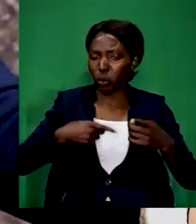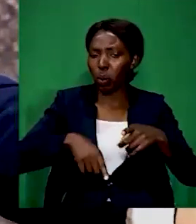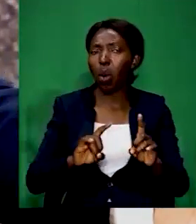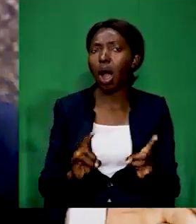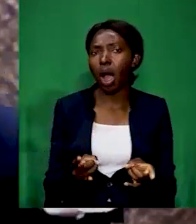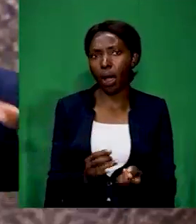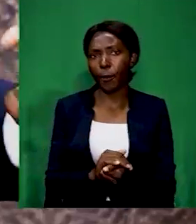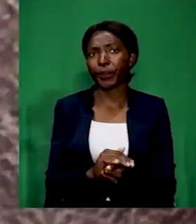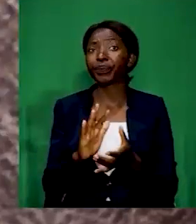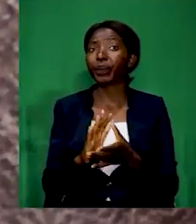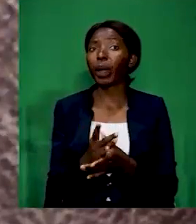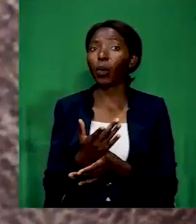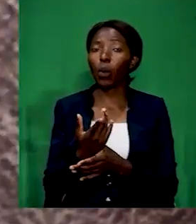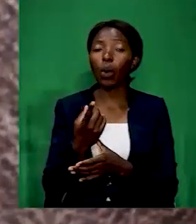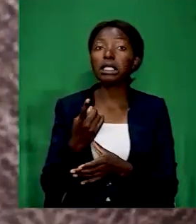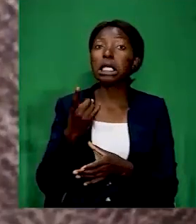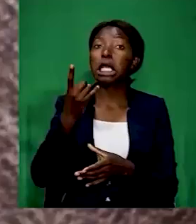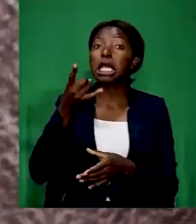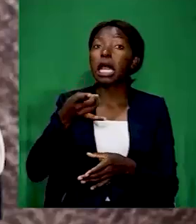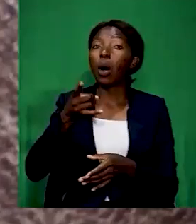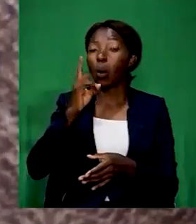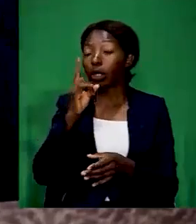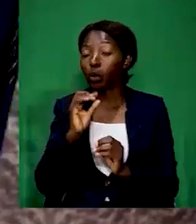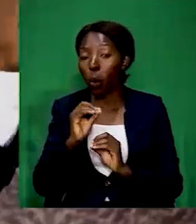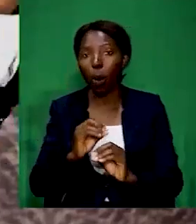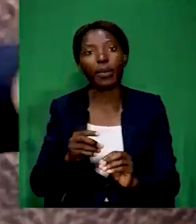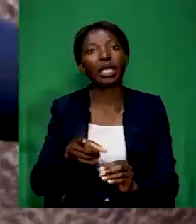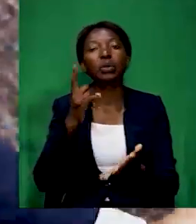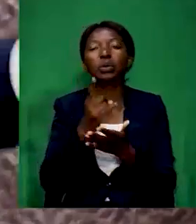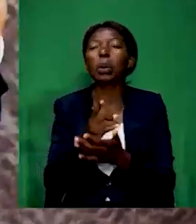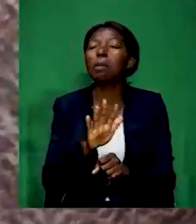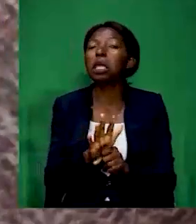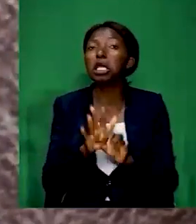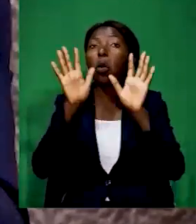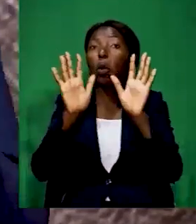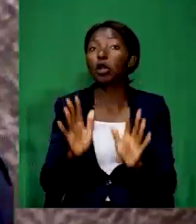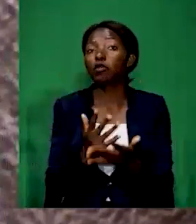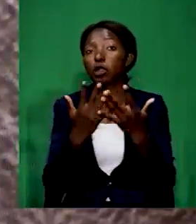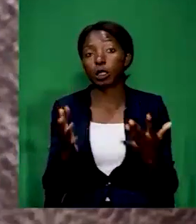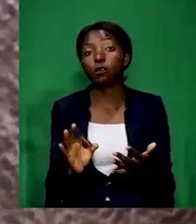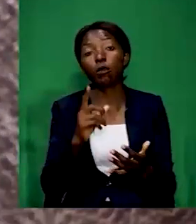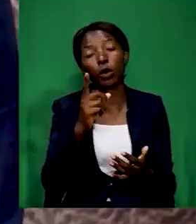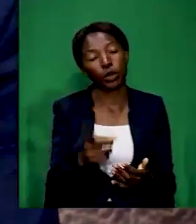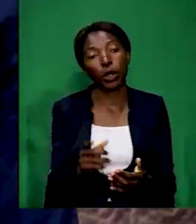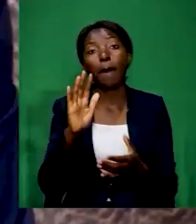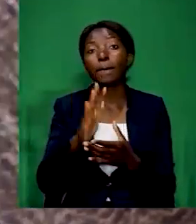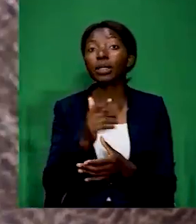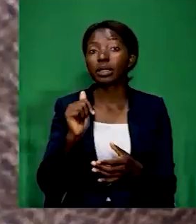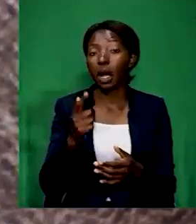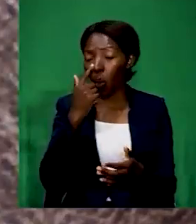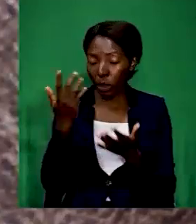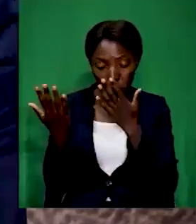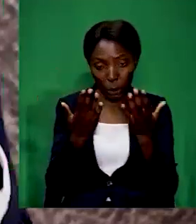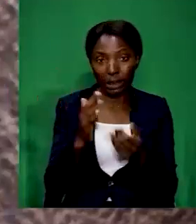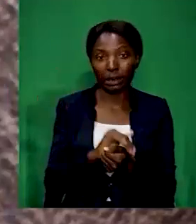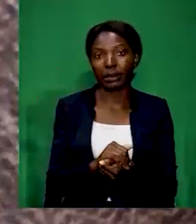logistics. Because his biddings are his enablings. Why ndiri kudaro? Because